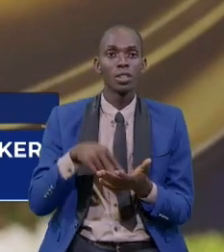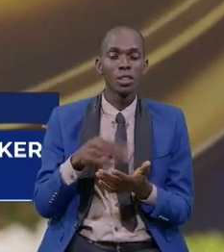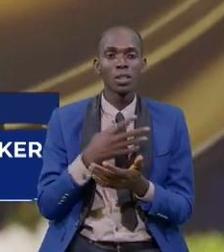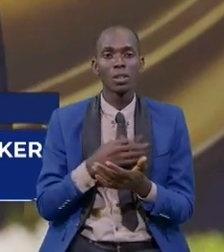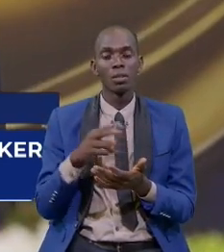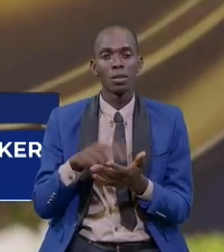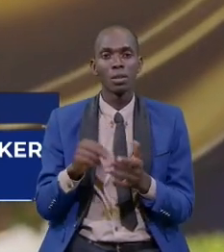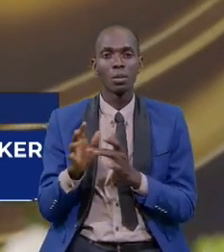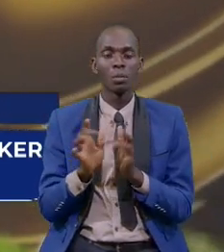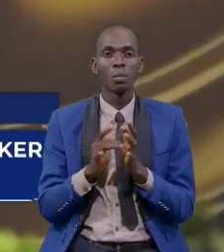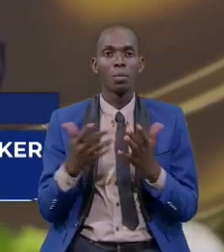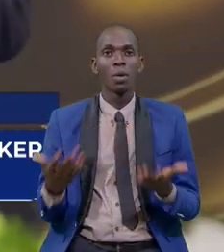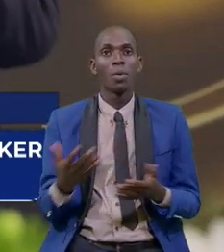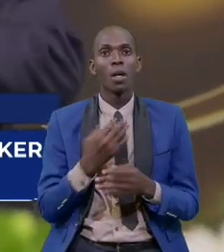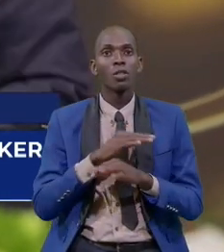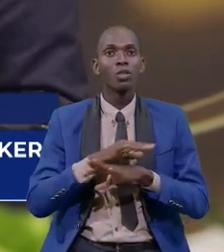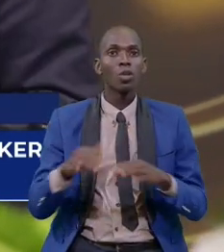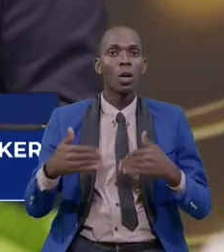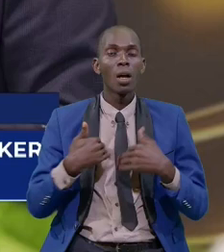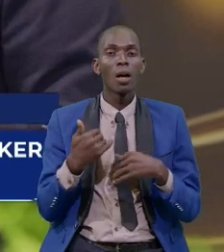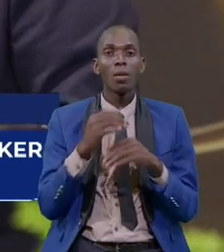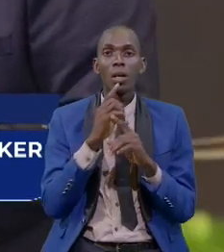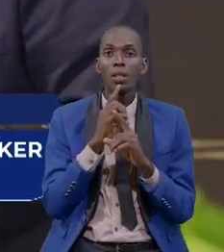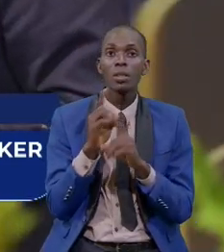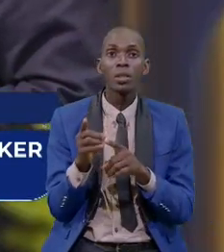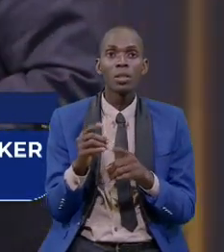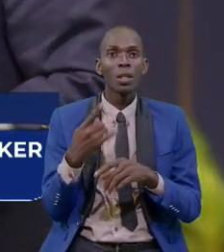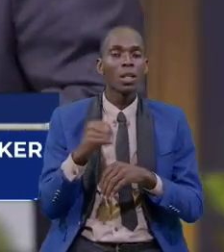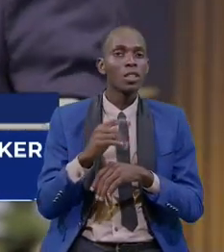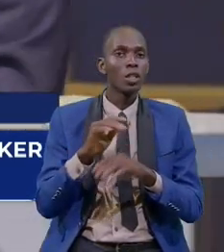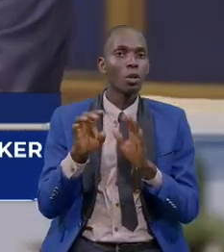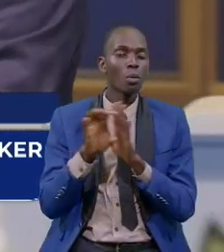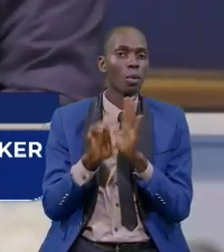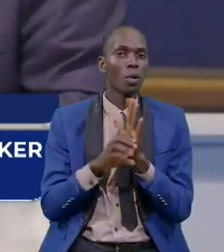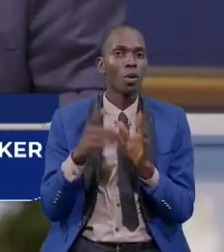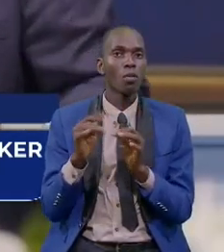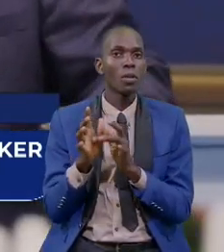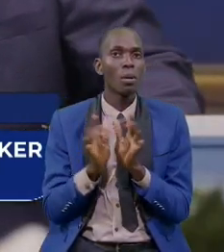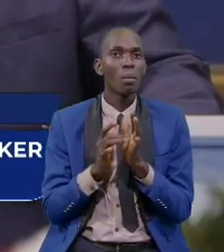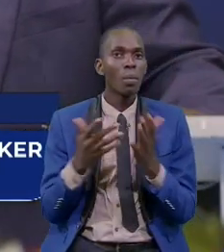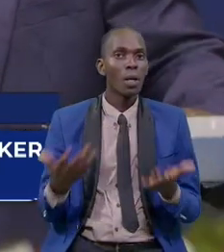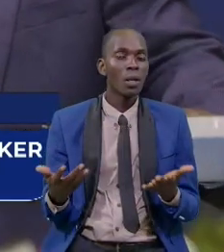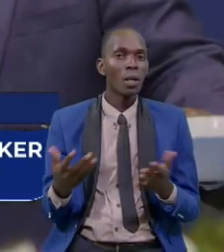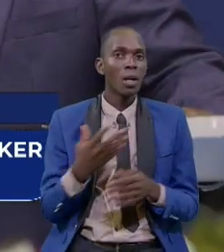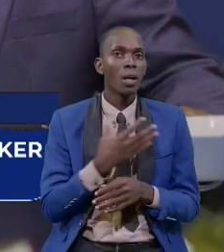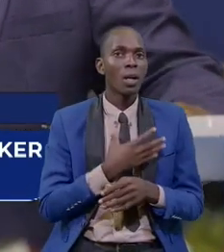Bible, mais ils n'ont jamais eu de réponse au commandement de la Bible. We love. Aime ton prochain comme toi-même.